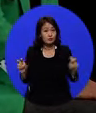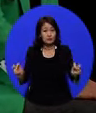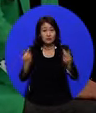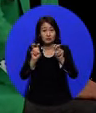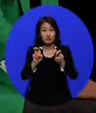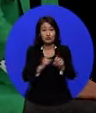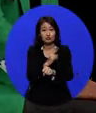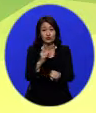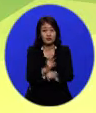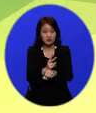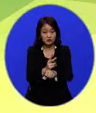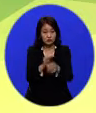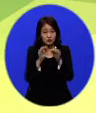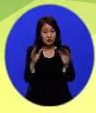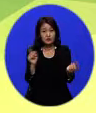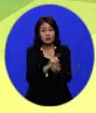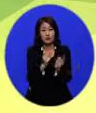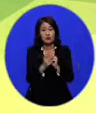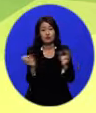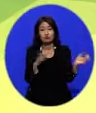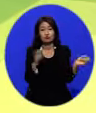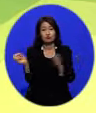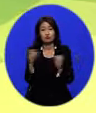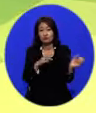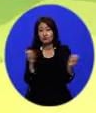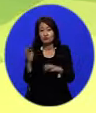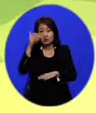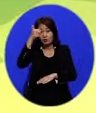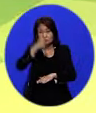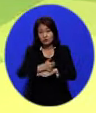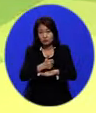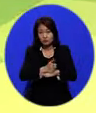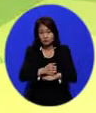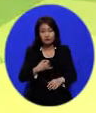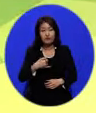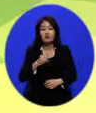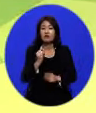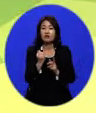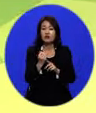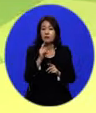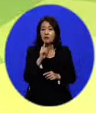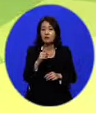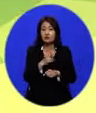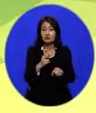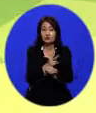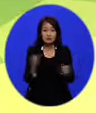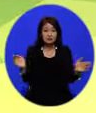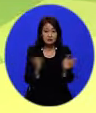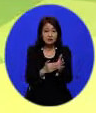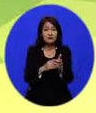갖고 2시간 동안 토론을 한 거예요. 주고받으면서. 결국은 이 아이가 2시간 끝나는